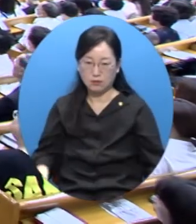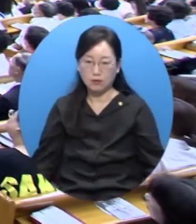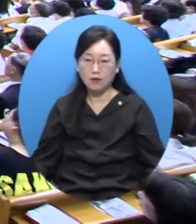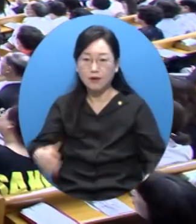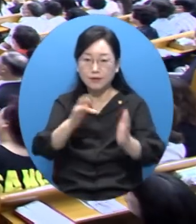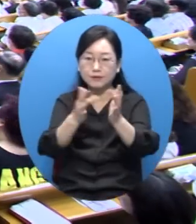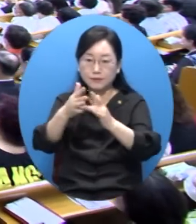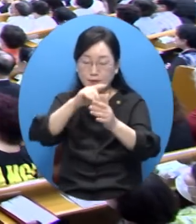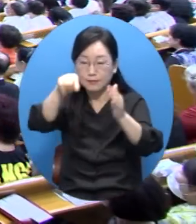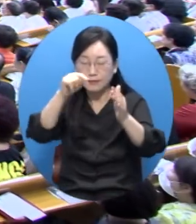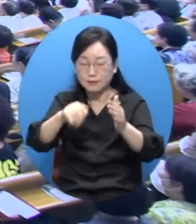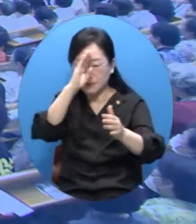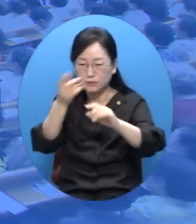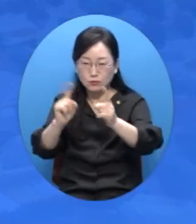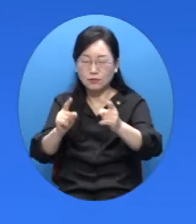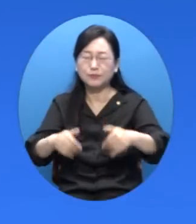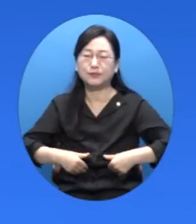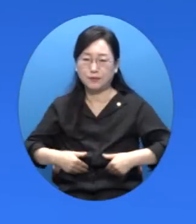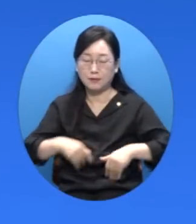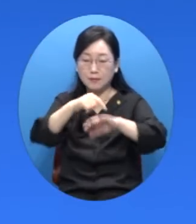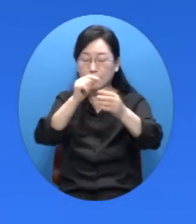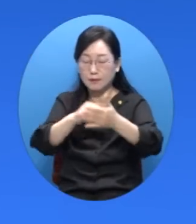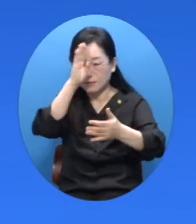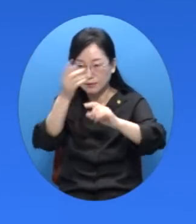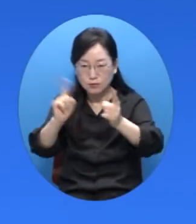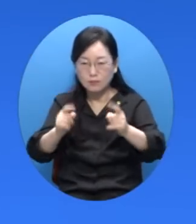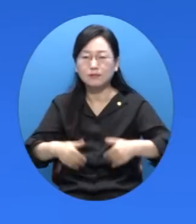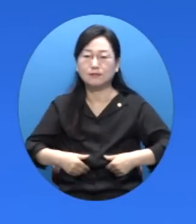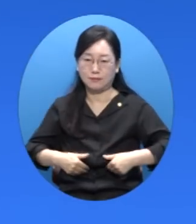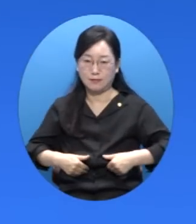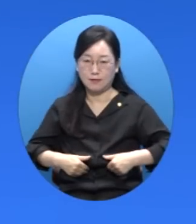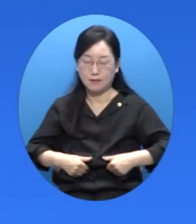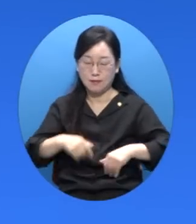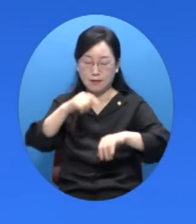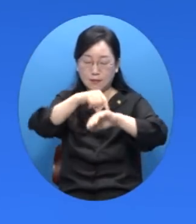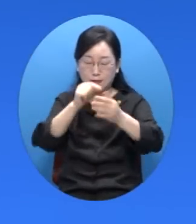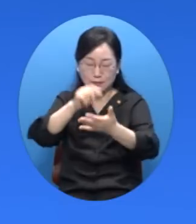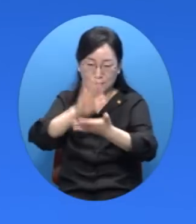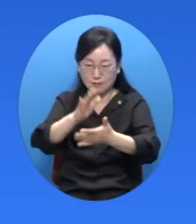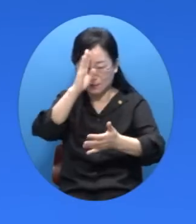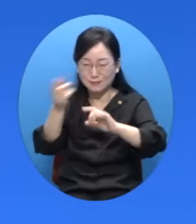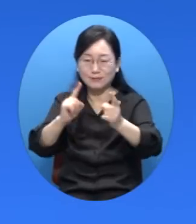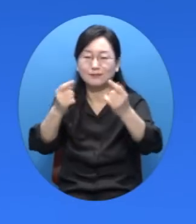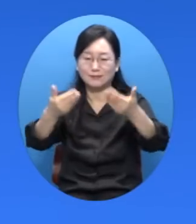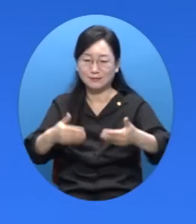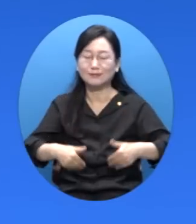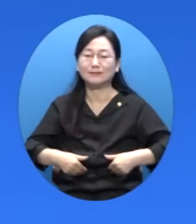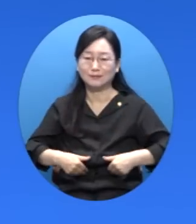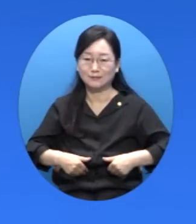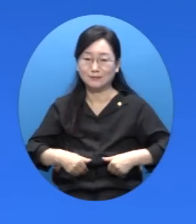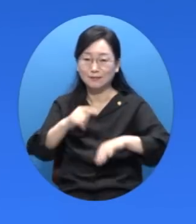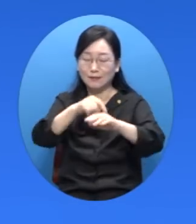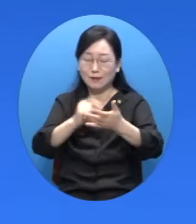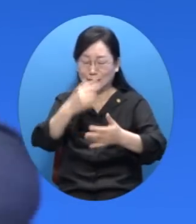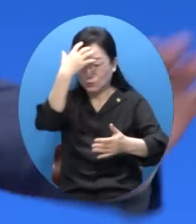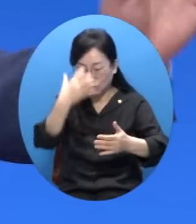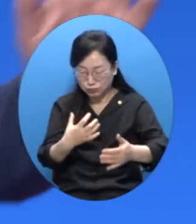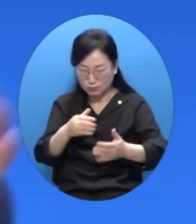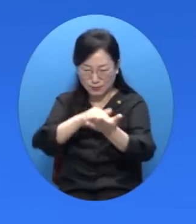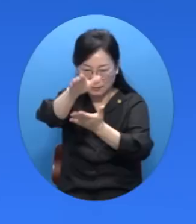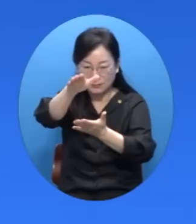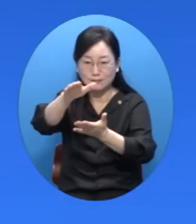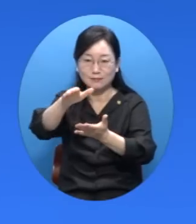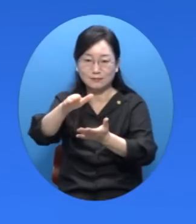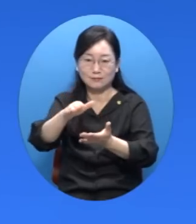병을 치료받아야 되는 것입니다. 우리의 마음의 병을 치료받아야 되는 것입니다. 마음의 열병을 치료받아야 되는 것입니다. 우리 마음에 있는 우울증을 쫓아내고